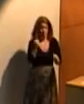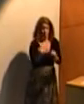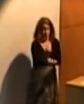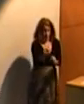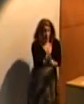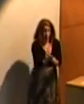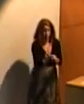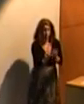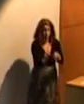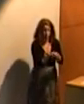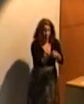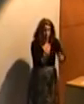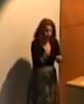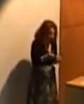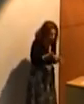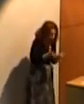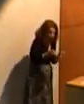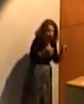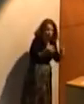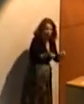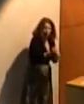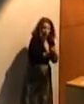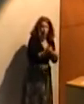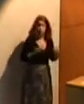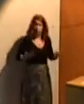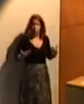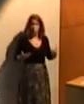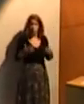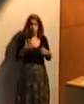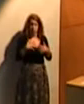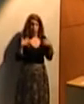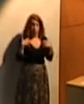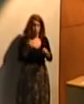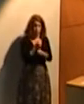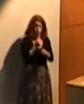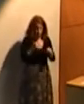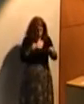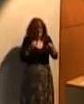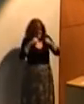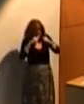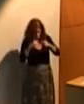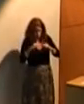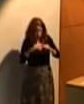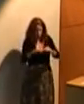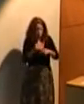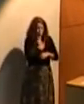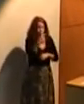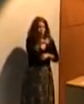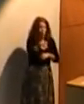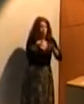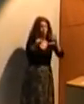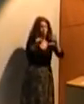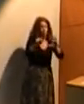a déjà des êtres vivants qu'on arrive à maintenir en culture avec un peu plus de 400 sont de 10 jeunes ce qui est très peu